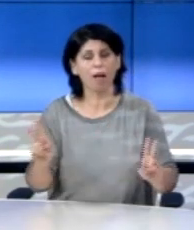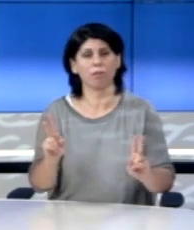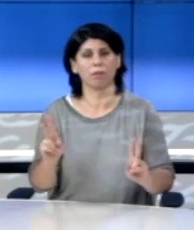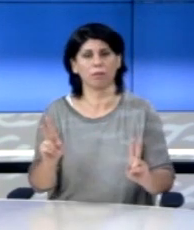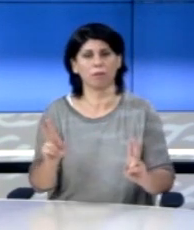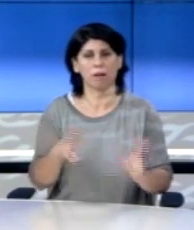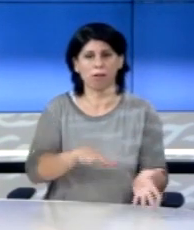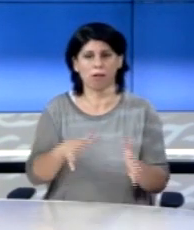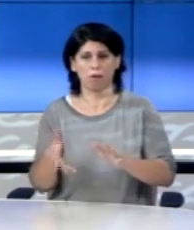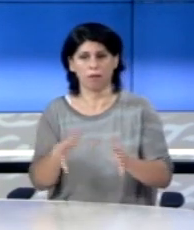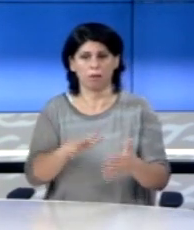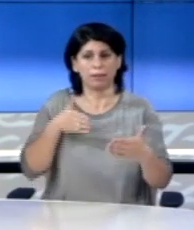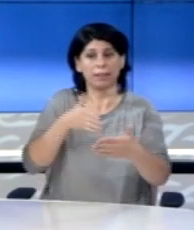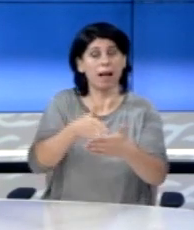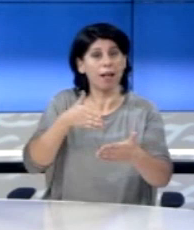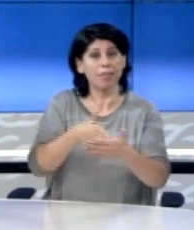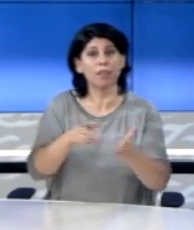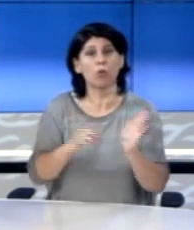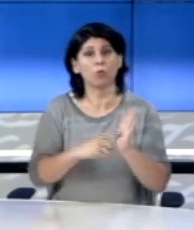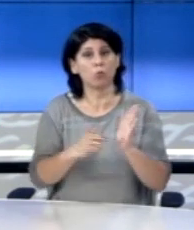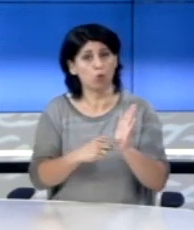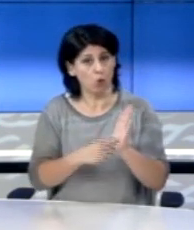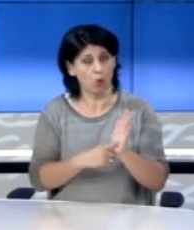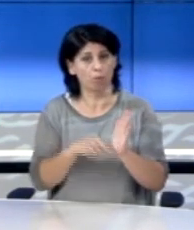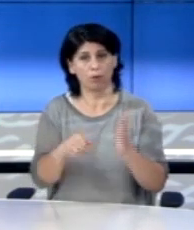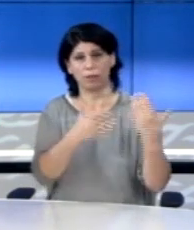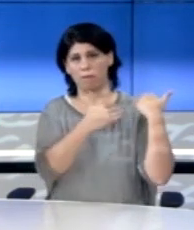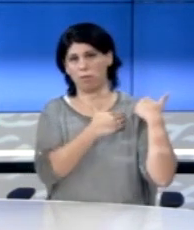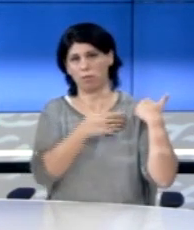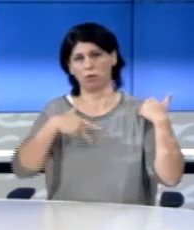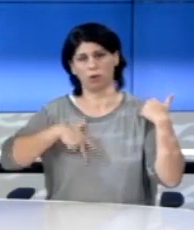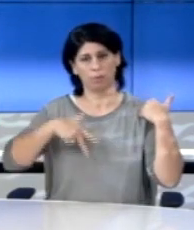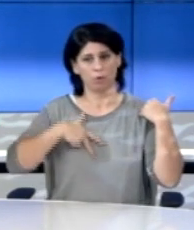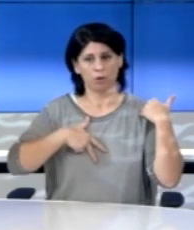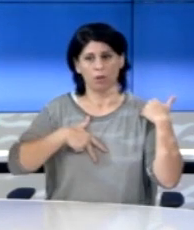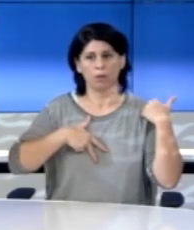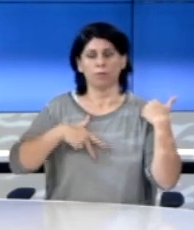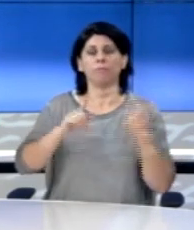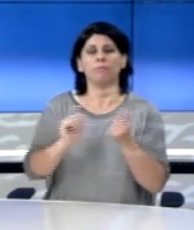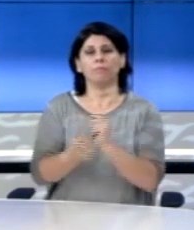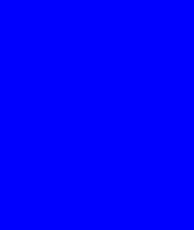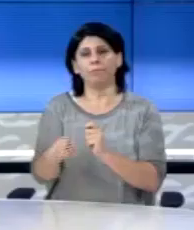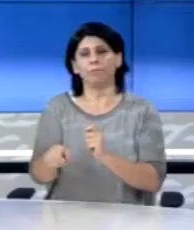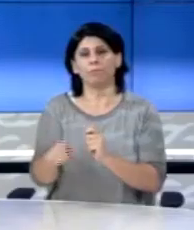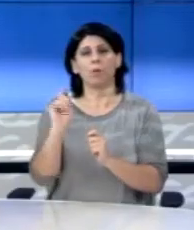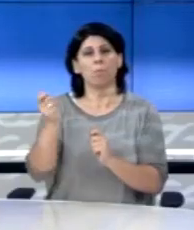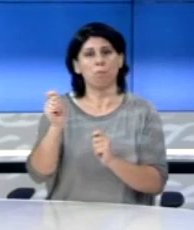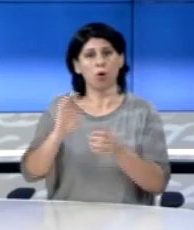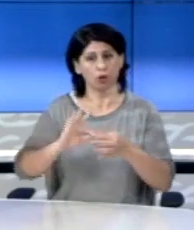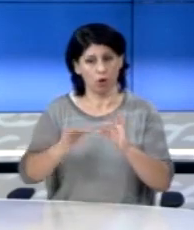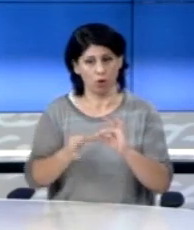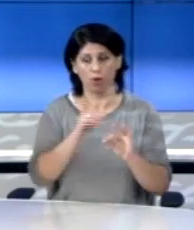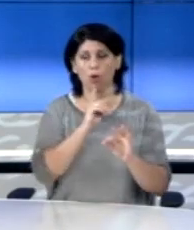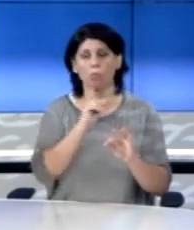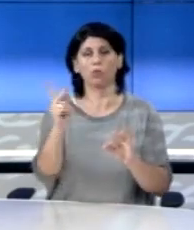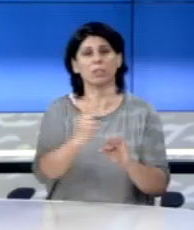τις αντιφάσεις και τα αδιέξοδα του νόμου περί ευθύνης υπουργών, που μετατρέπει ένα πολιτικό όργανο όπως είναι